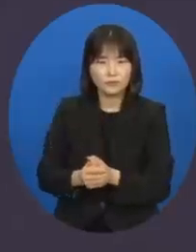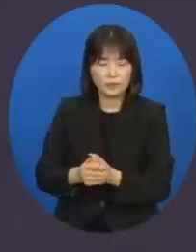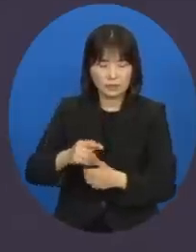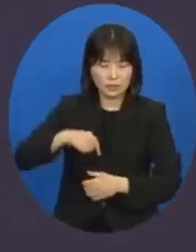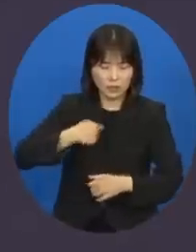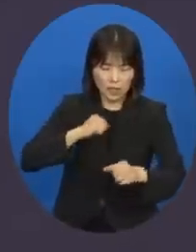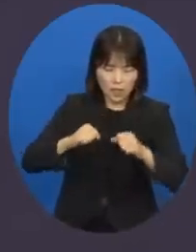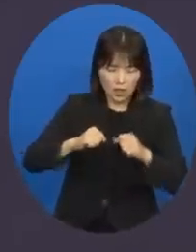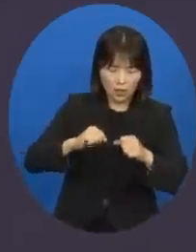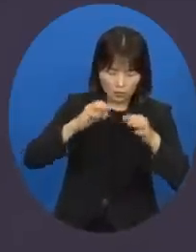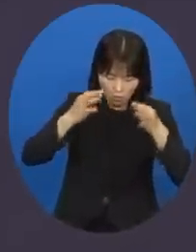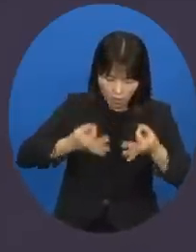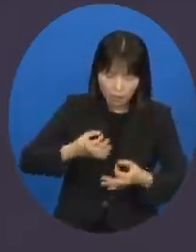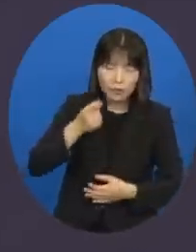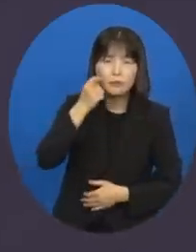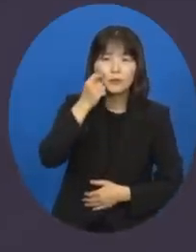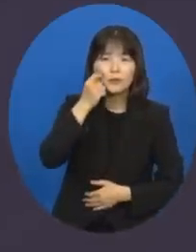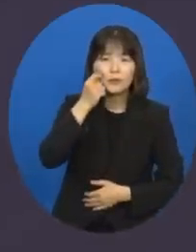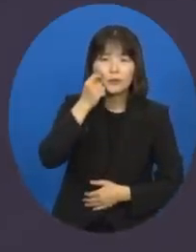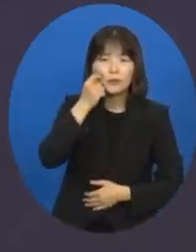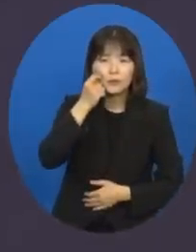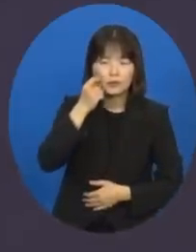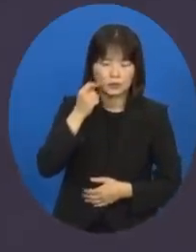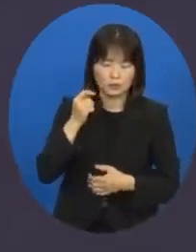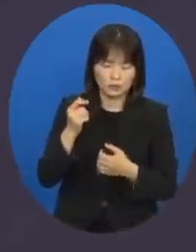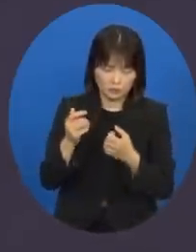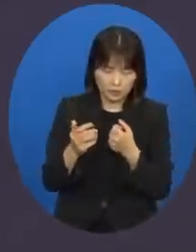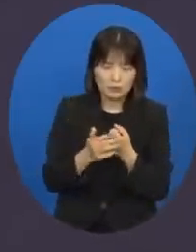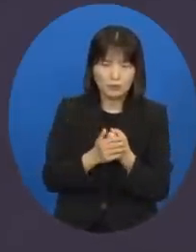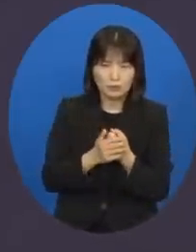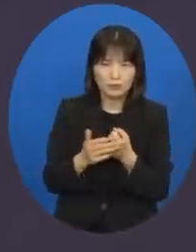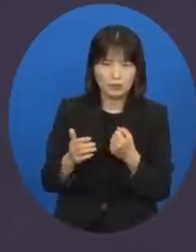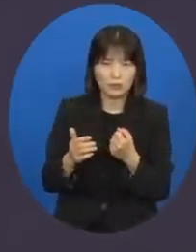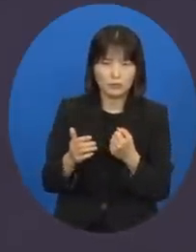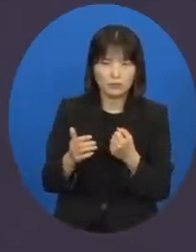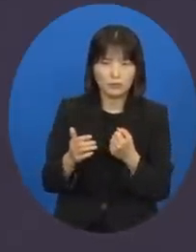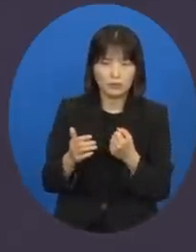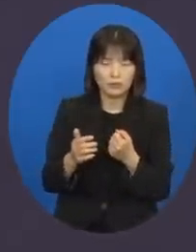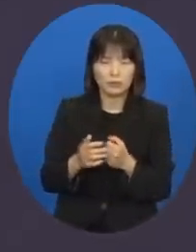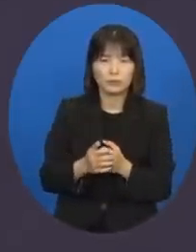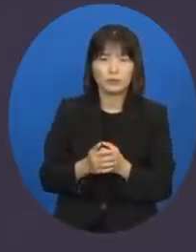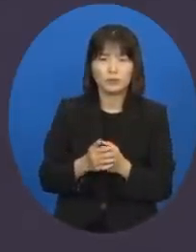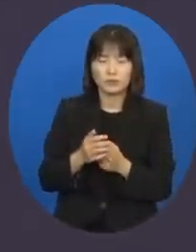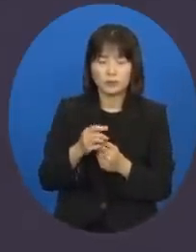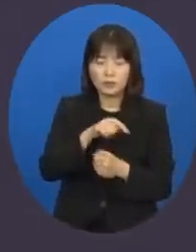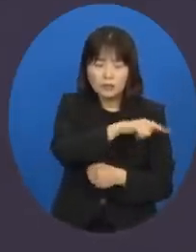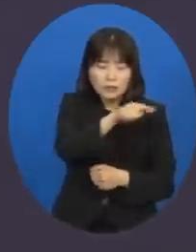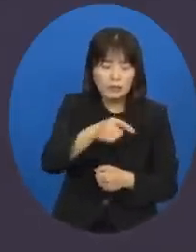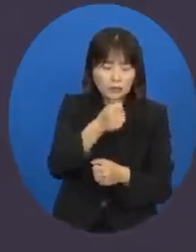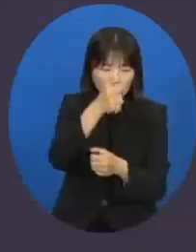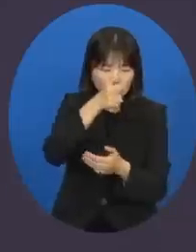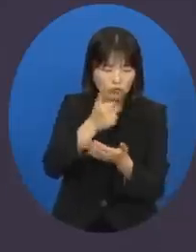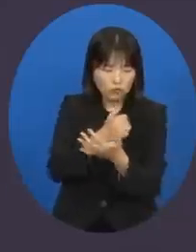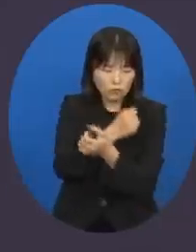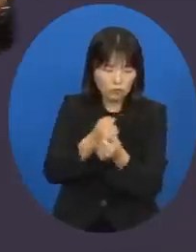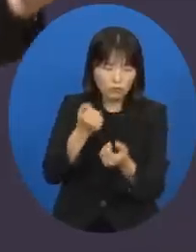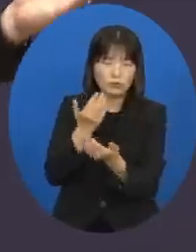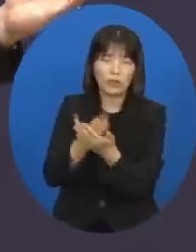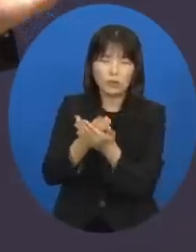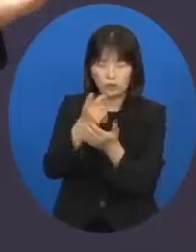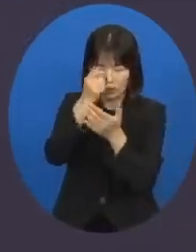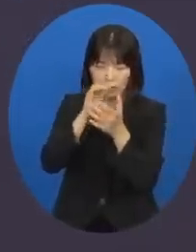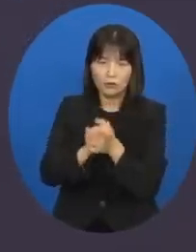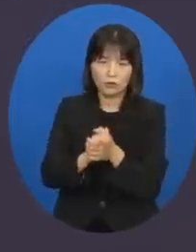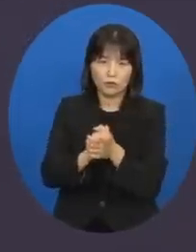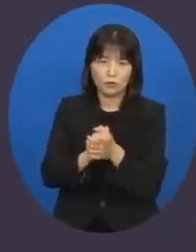알지 못하기 때문에 무지하기 때문에 그렇다고 하면서 그들의 죄를 용서해 주십시오. 여러분 구약